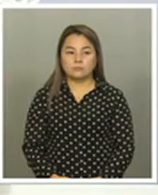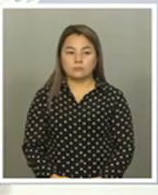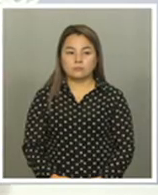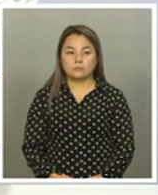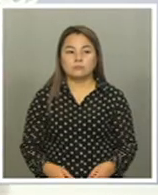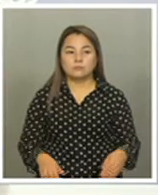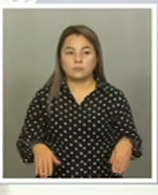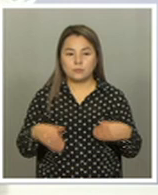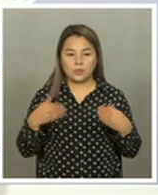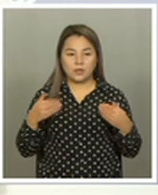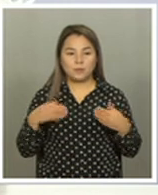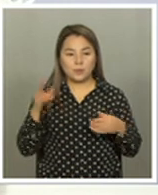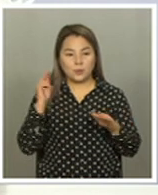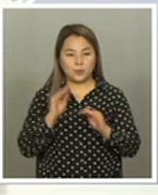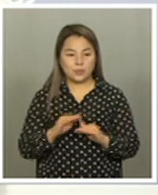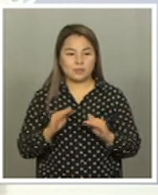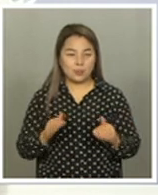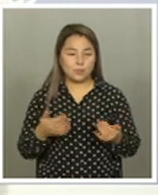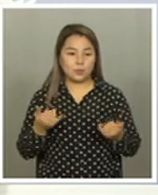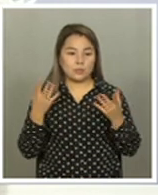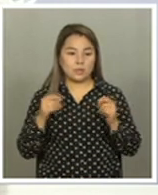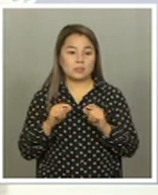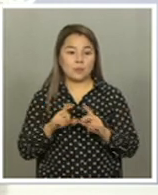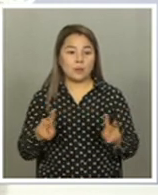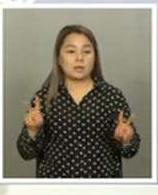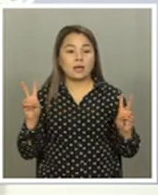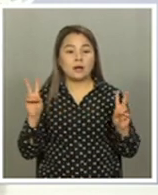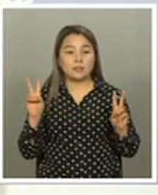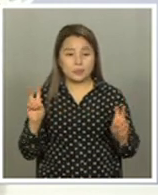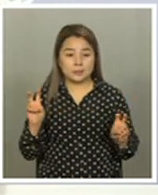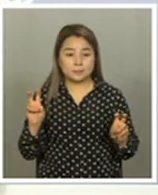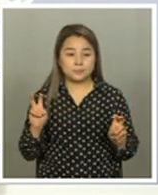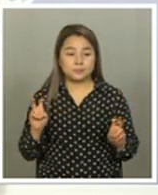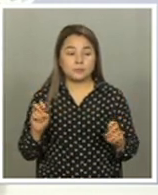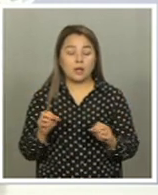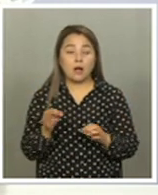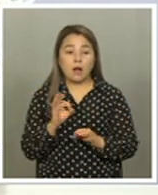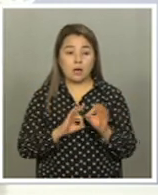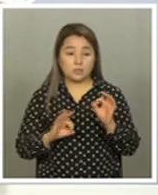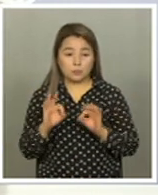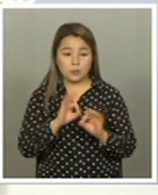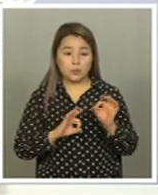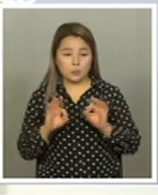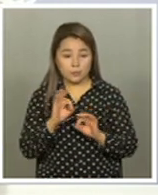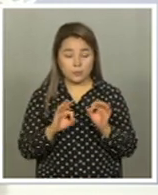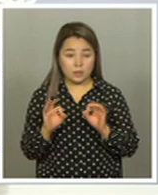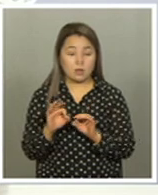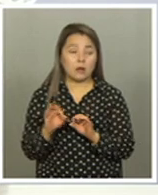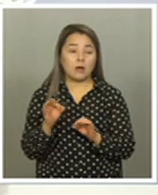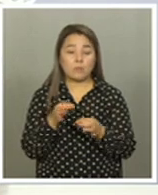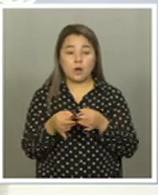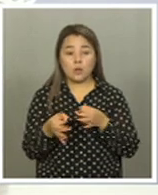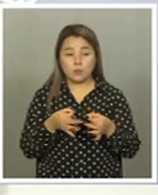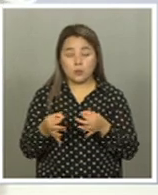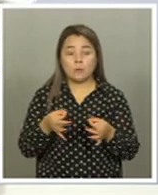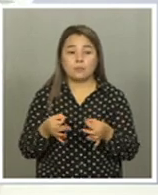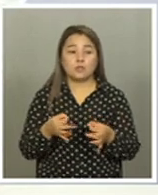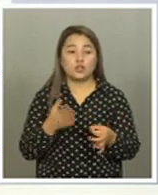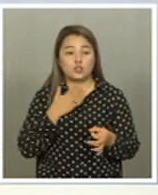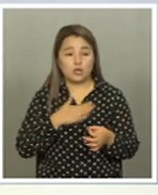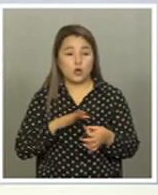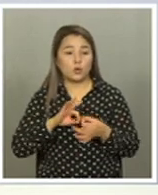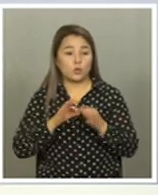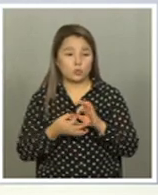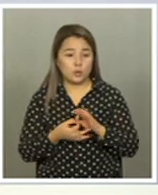Сәлеметсіздер ме оқушылар? Бүгінгі сабағымыздың тақырыбы атомдар мен молекулалар, жай және күрделі заттар.